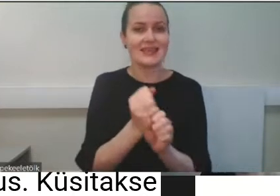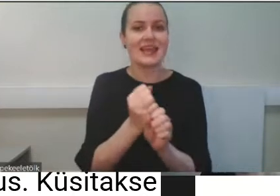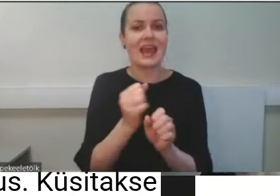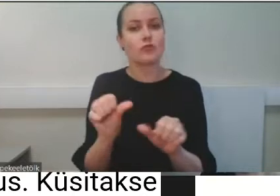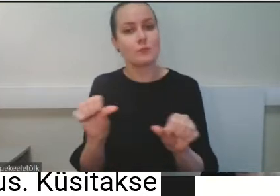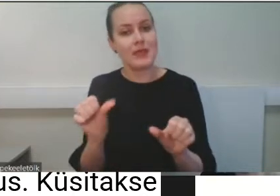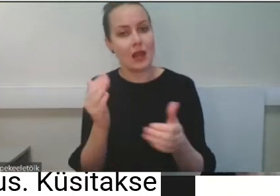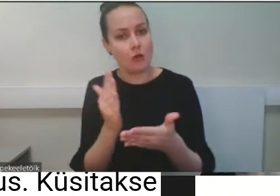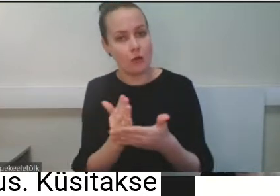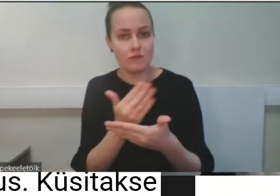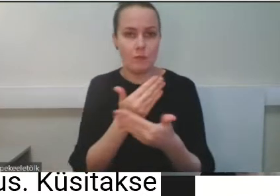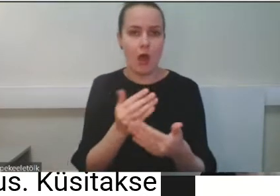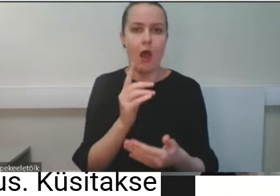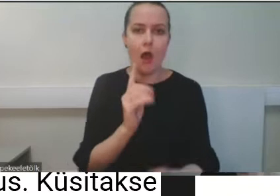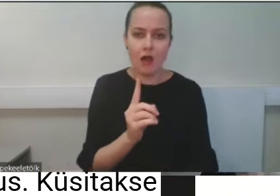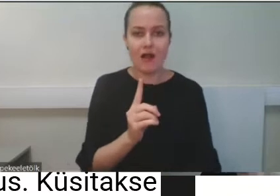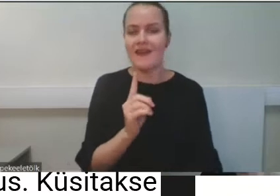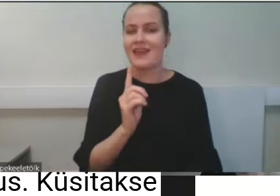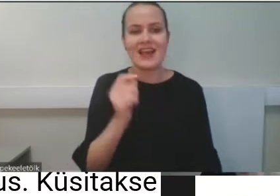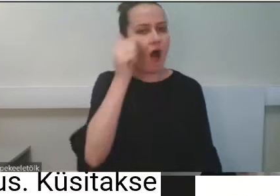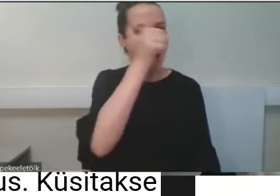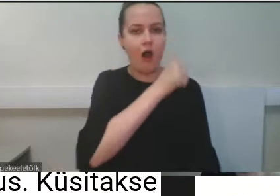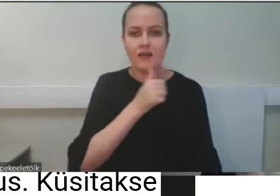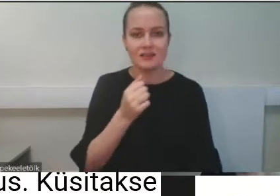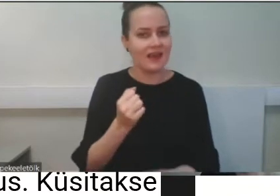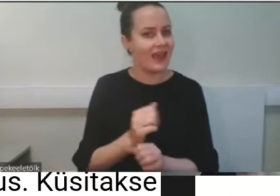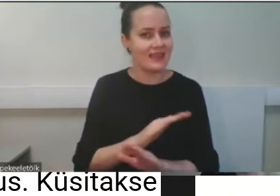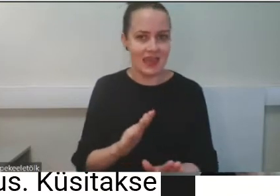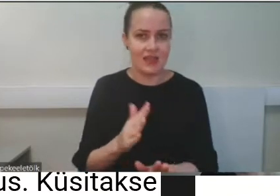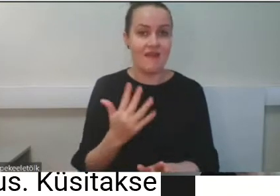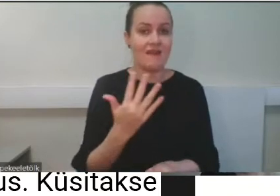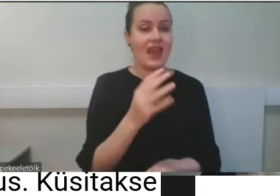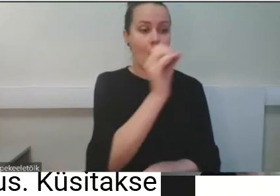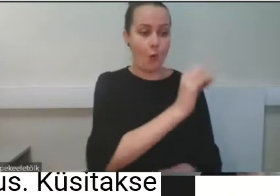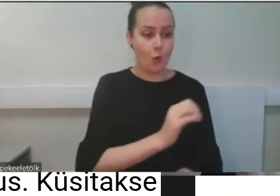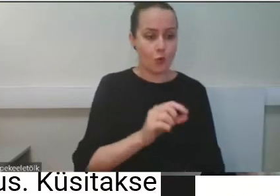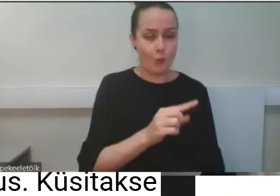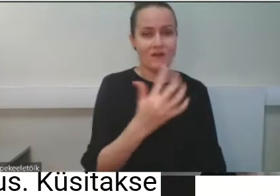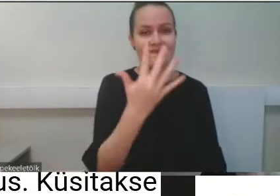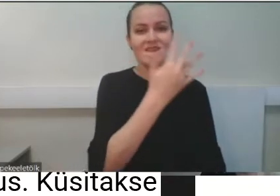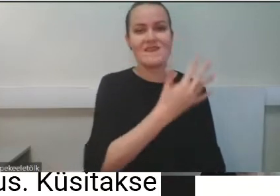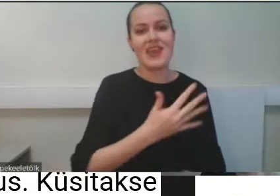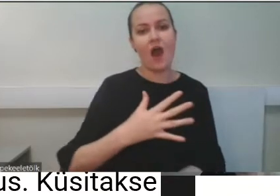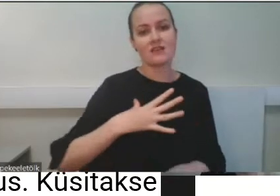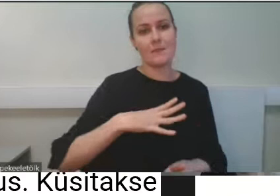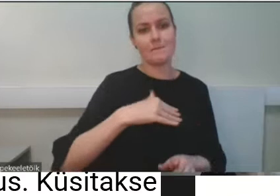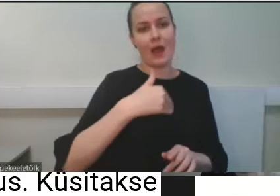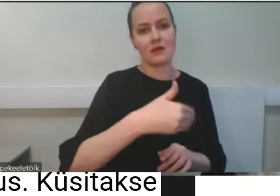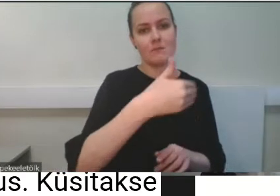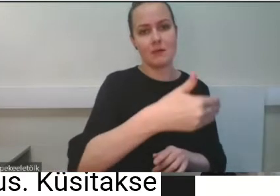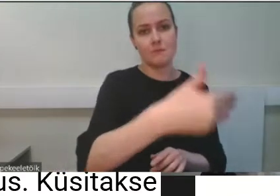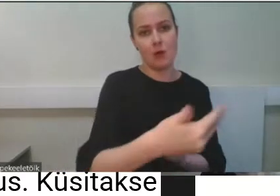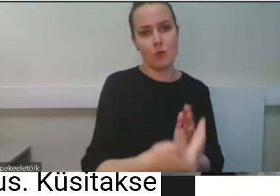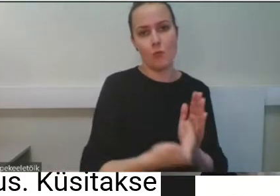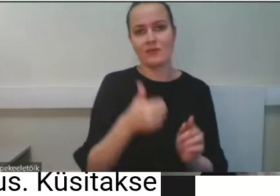nende eelarve, ka leibkondade koosseisu elamistingimuste infot. Siin küsitakse ka tegevuspiirangu